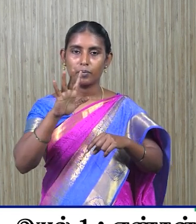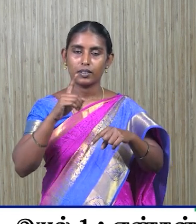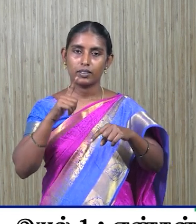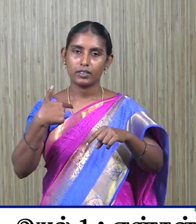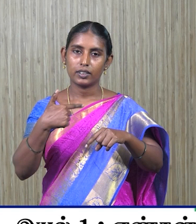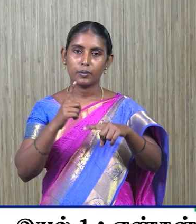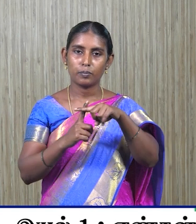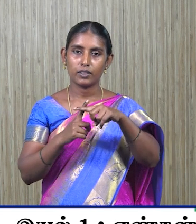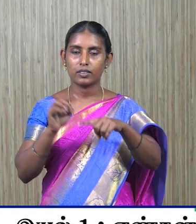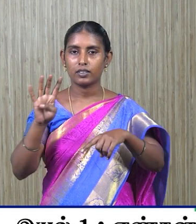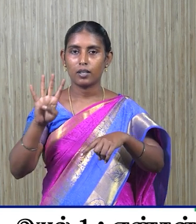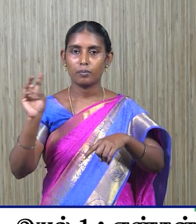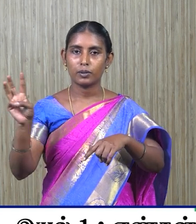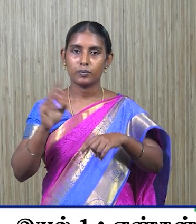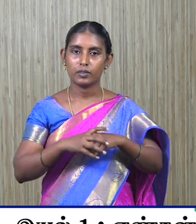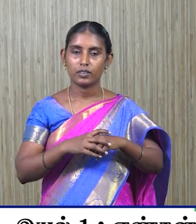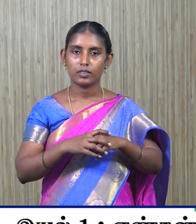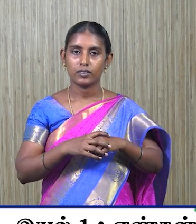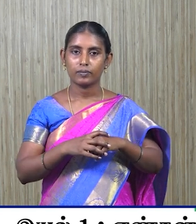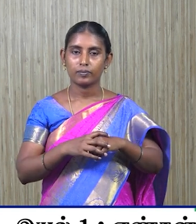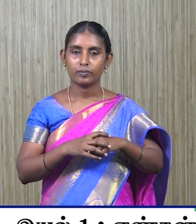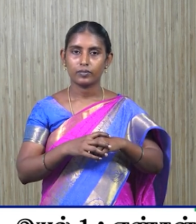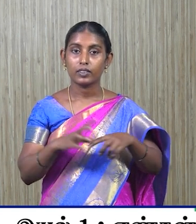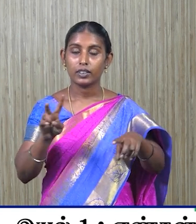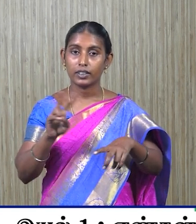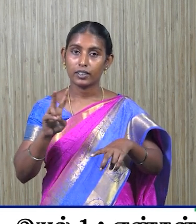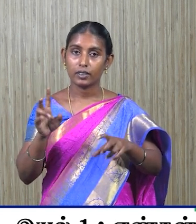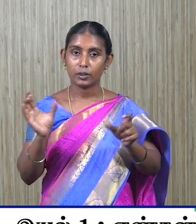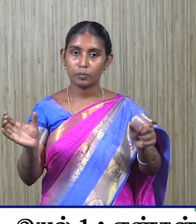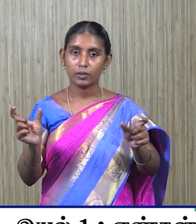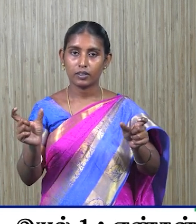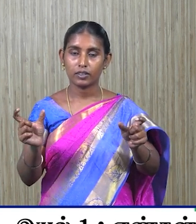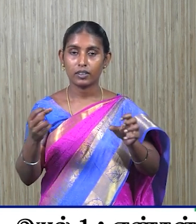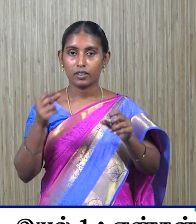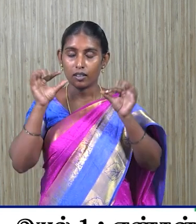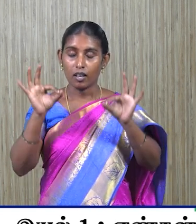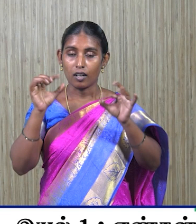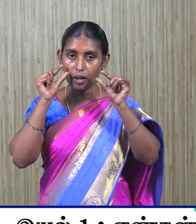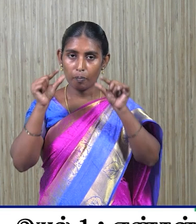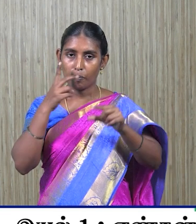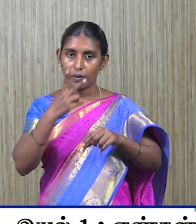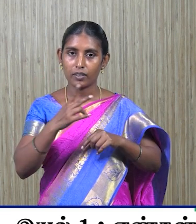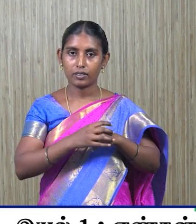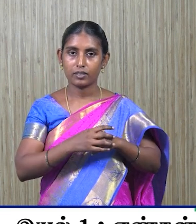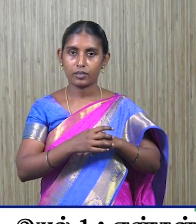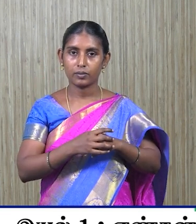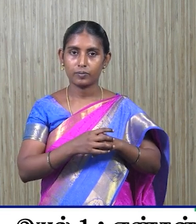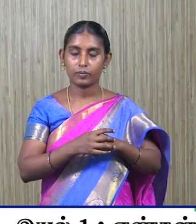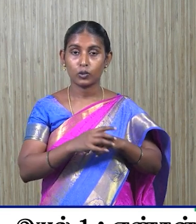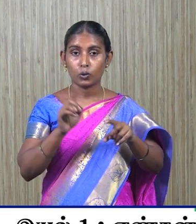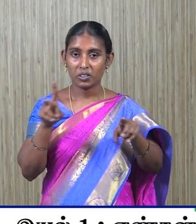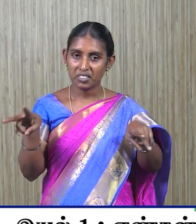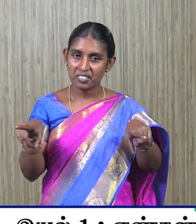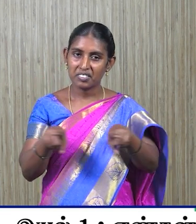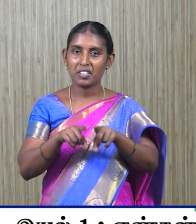57 கூட்டல் 43. அப்போ இரண்டு புறங்களையும் நாம் நன்றாக கவனித்தால் நமக்கு தெரியும் இரண்டு புறங்களிலும் ஒரே